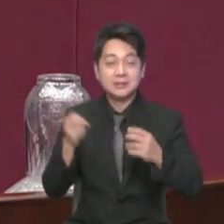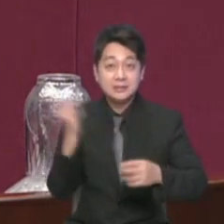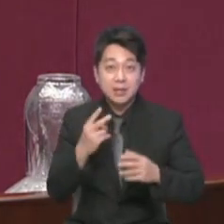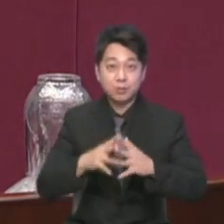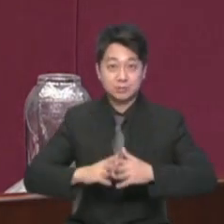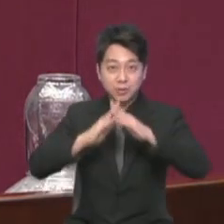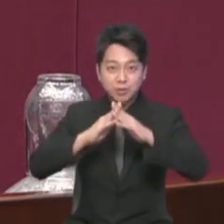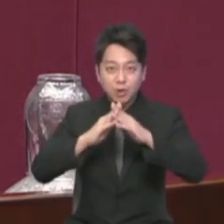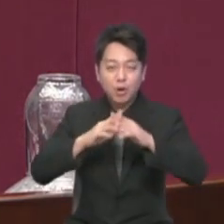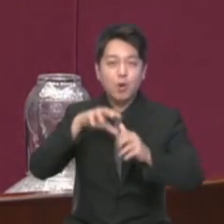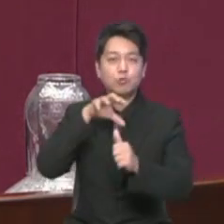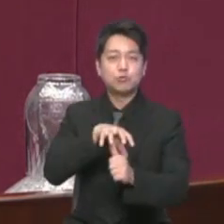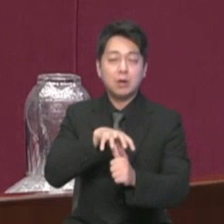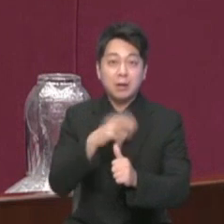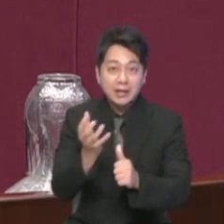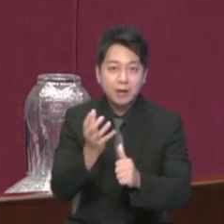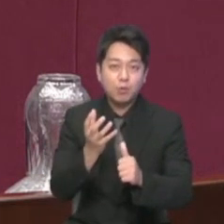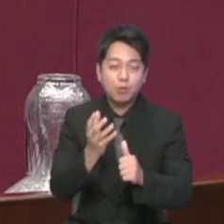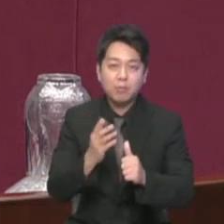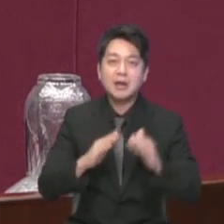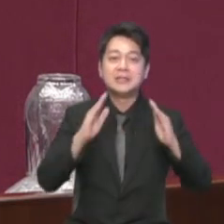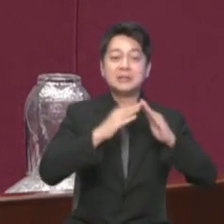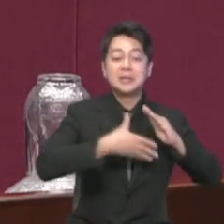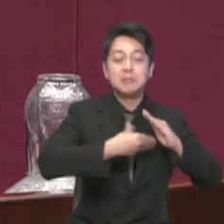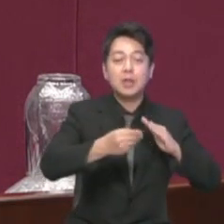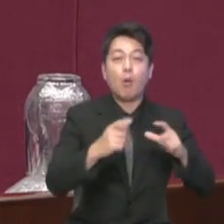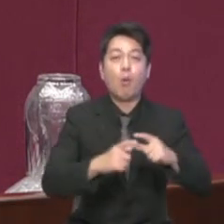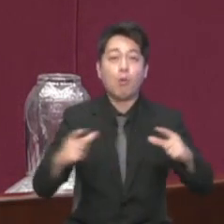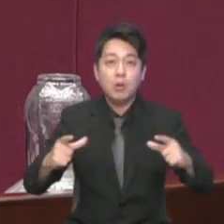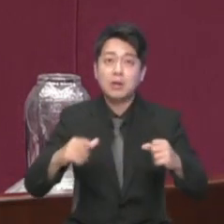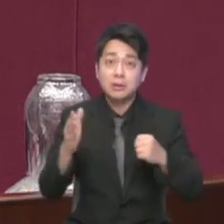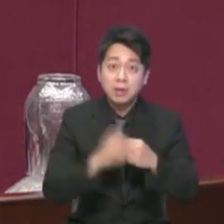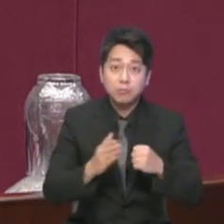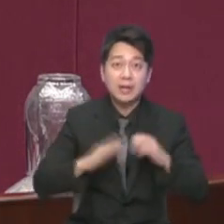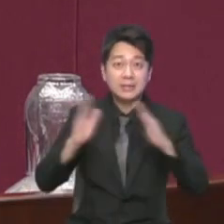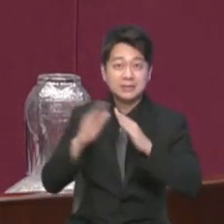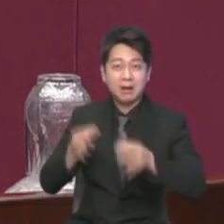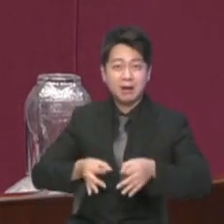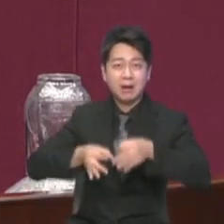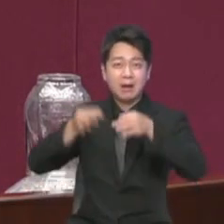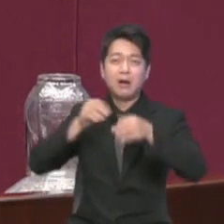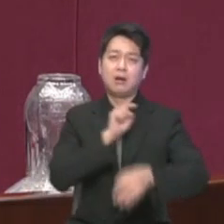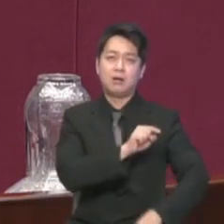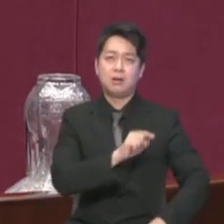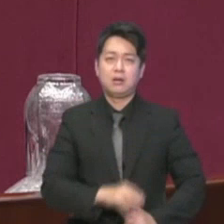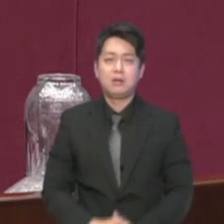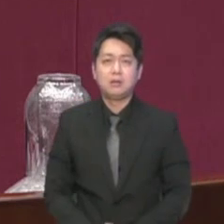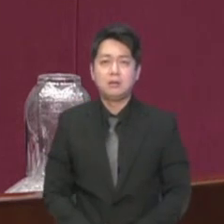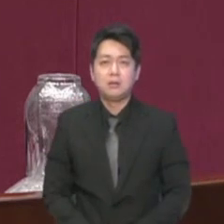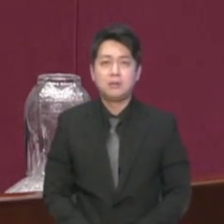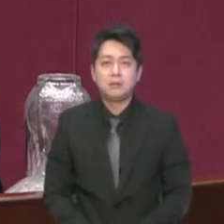빚내서 집사라 정책이 시행되면서 집값 규제의 안전핀을 뽑아버리면서 시작되었습니다.